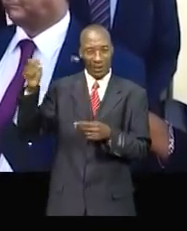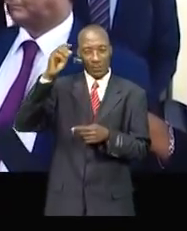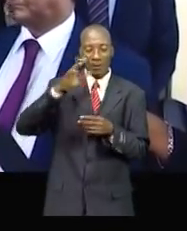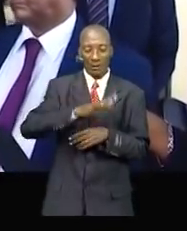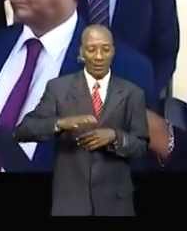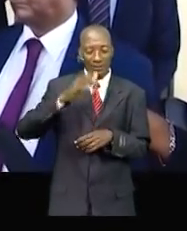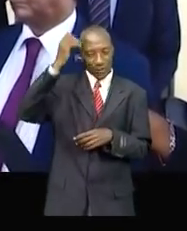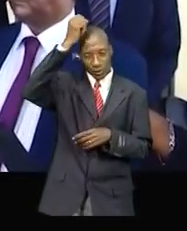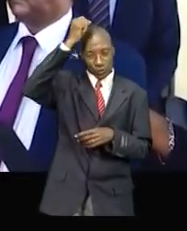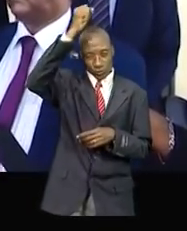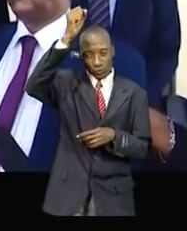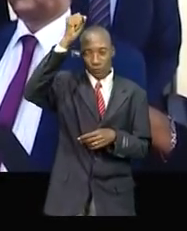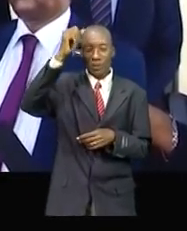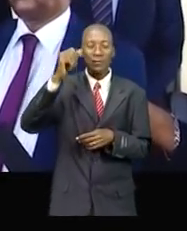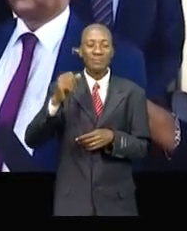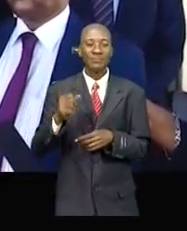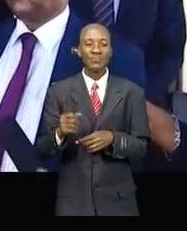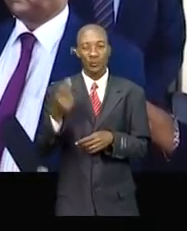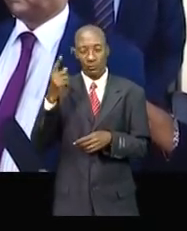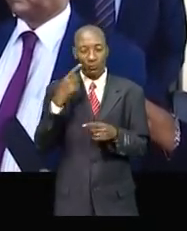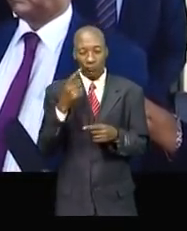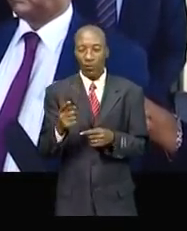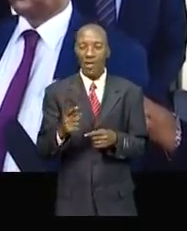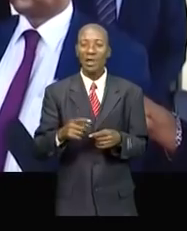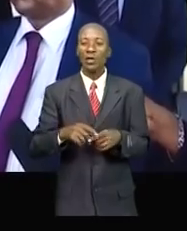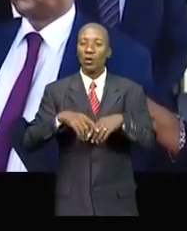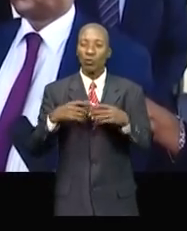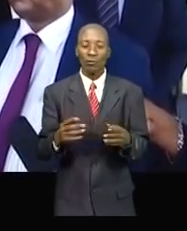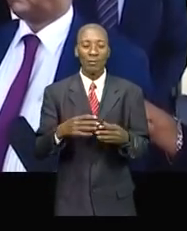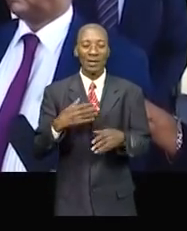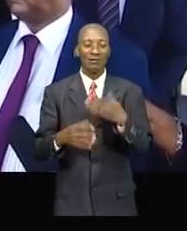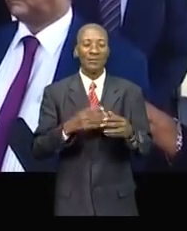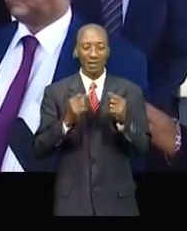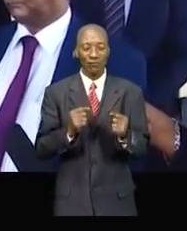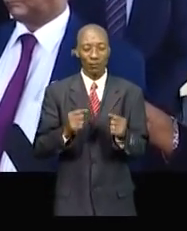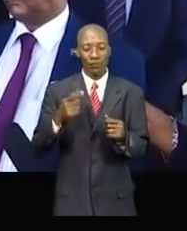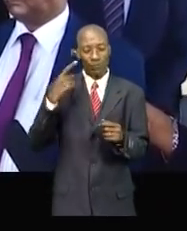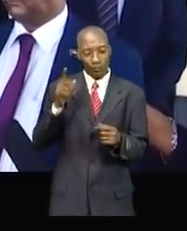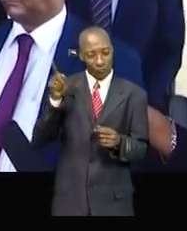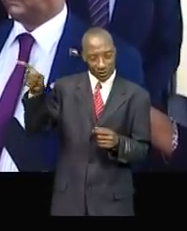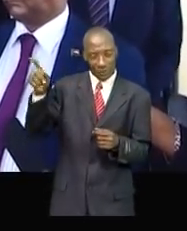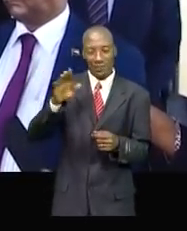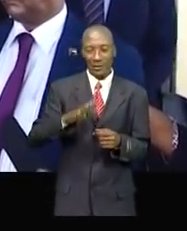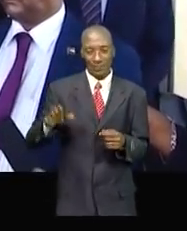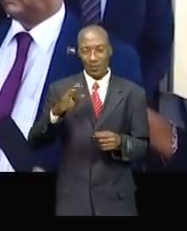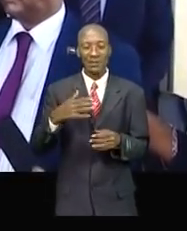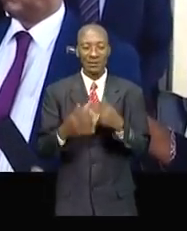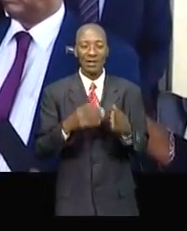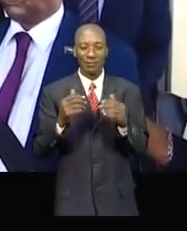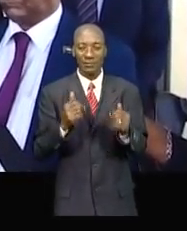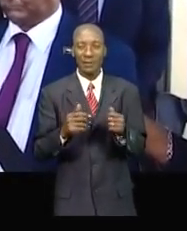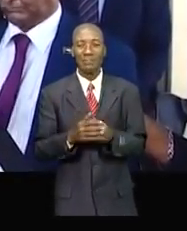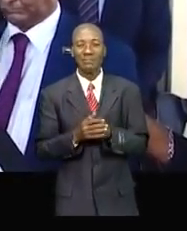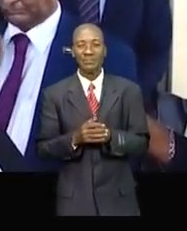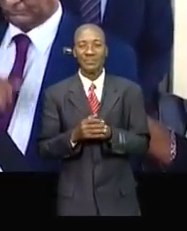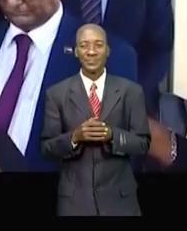possibles, les voies à suivre dans cette question. Monsieur le Président nous a aussi donné la bonne nouvelle qu'il y a